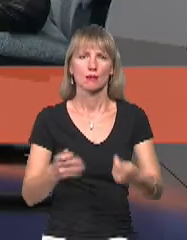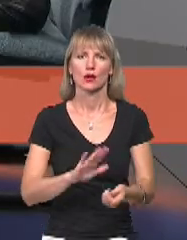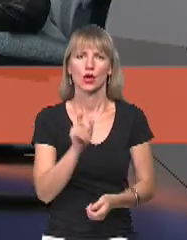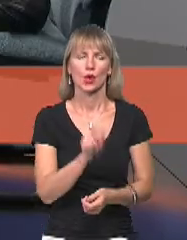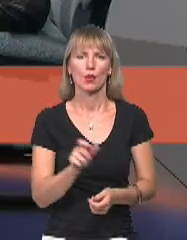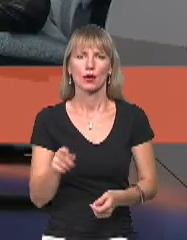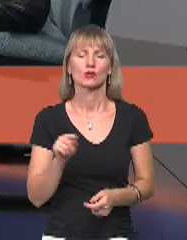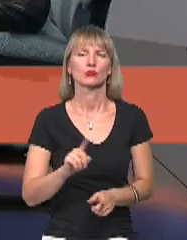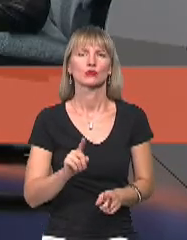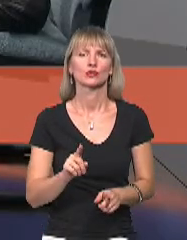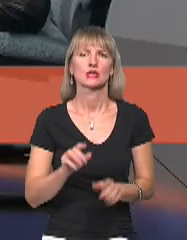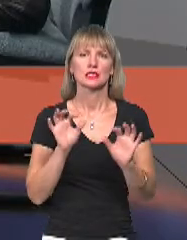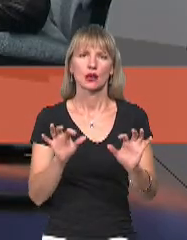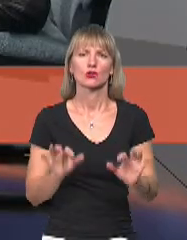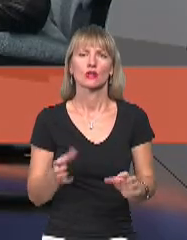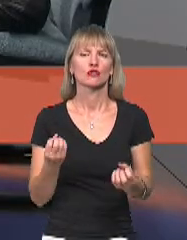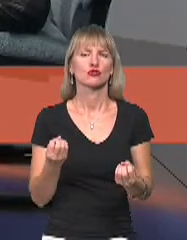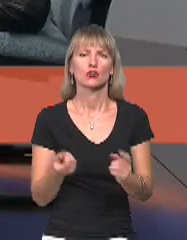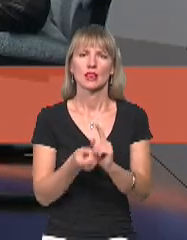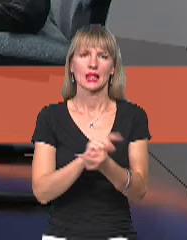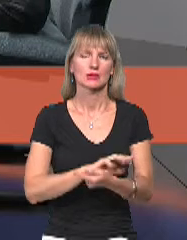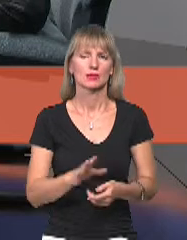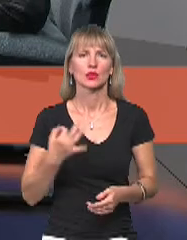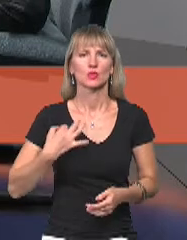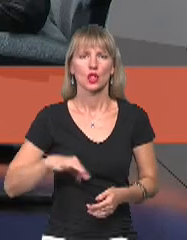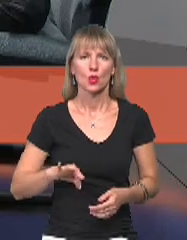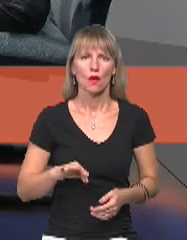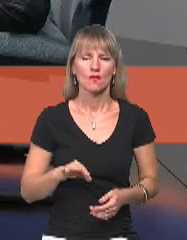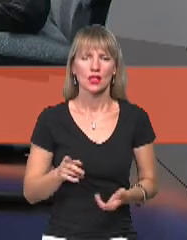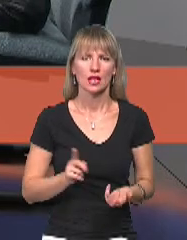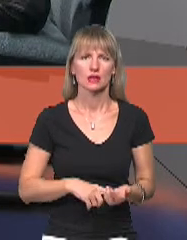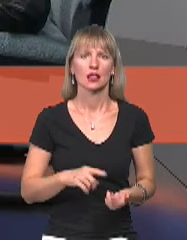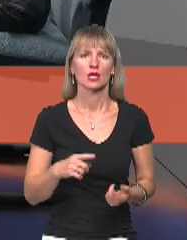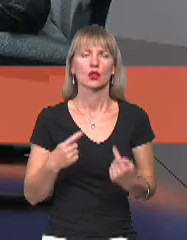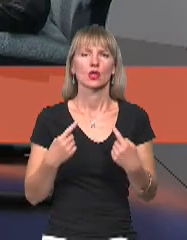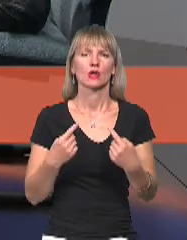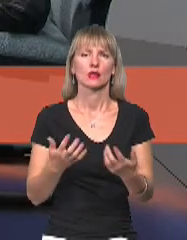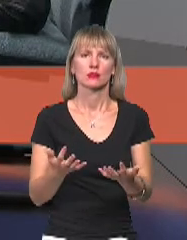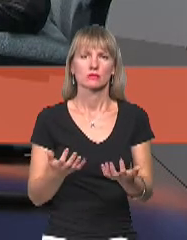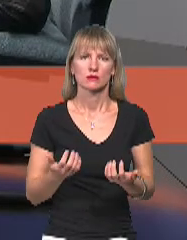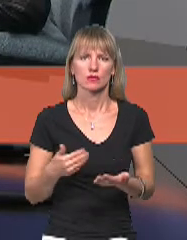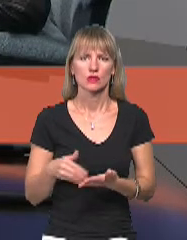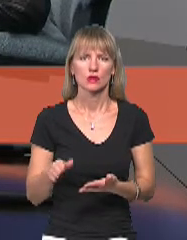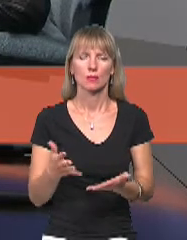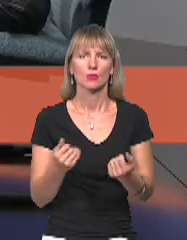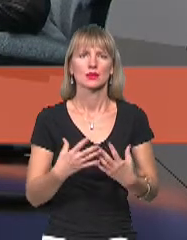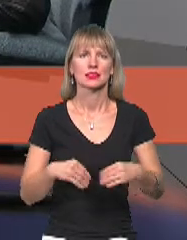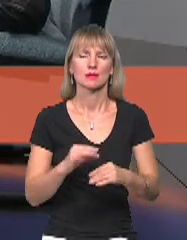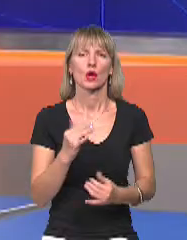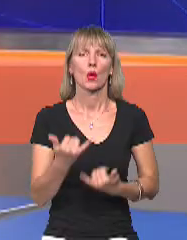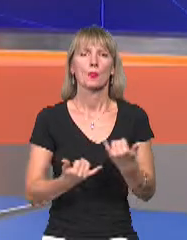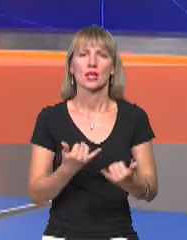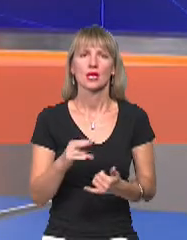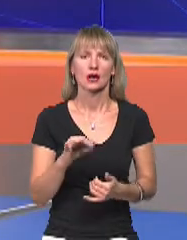громадам, тому що законодавство ще не змінилось, і усиновлення, і створення прийомних сімей, і опіка, і